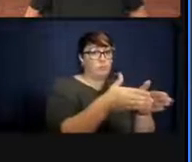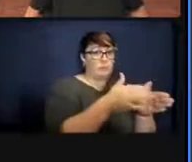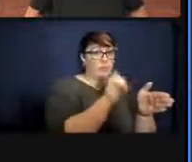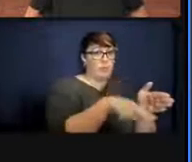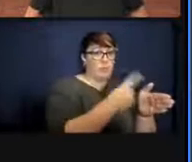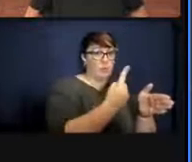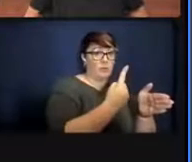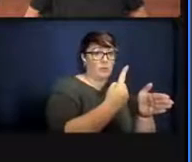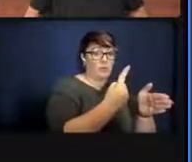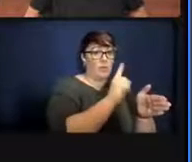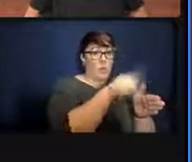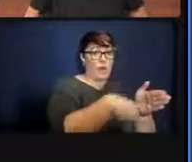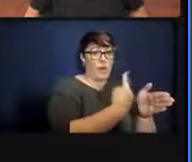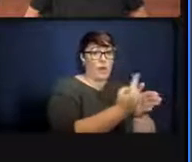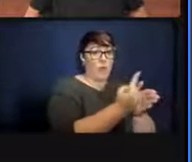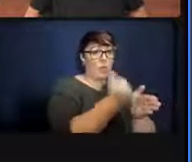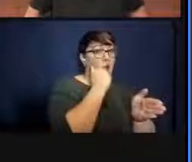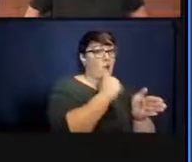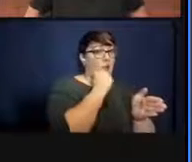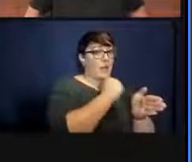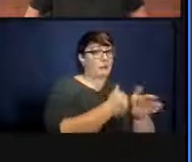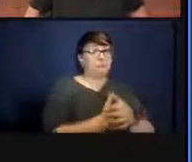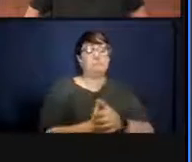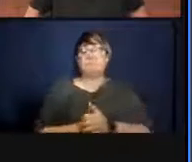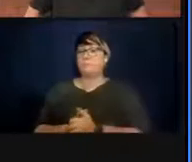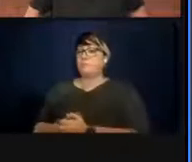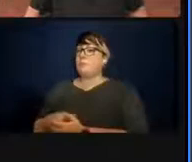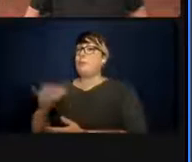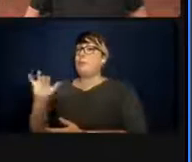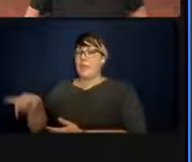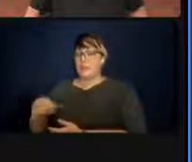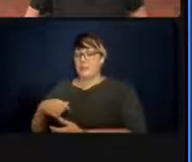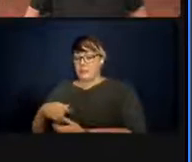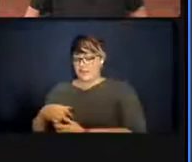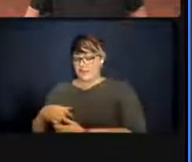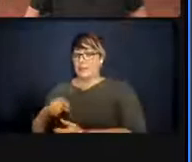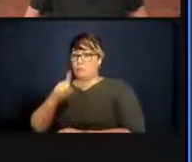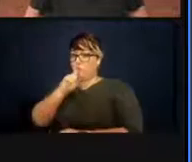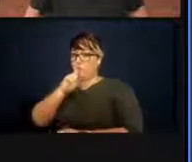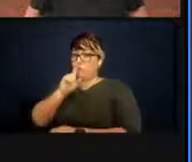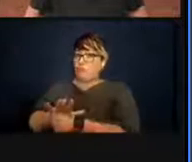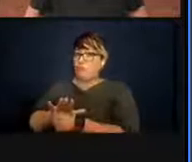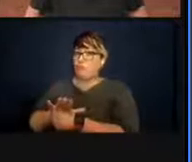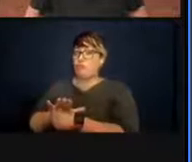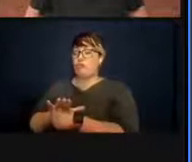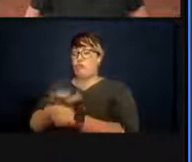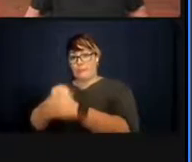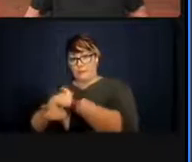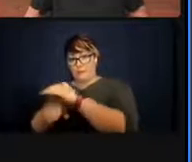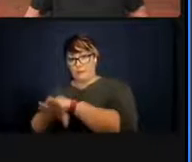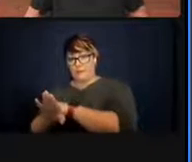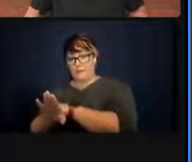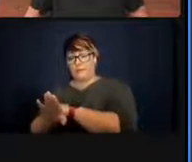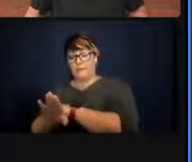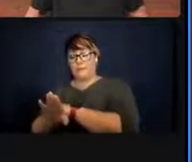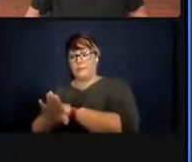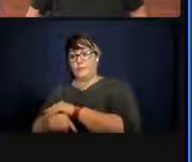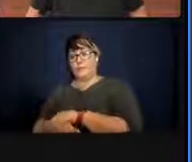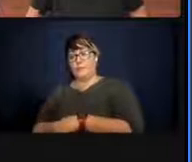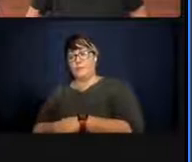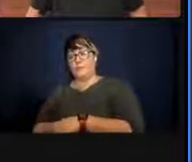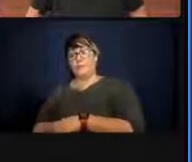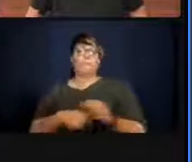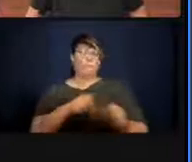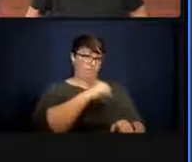واختيار أحد هذه المجالات. بالنسبة إلي هذا يبدو بأنكم أنتم